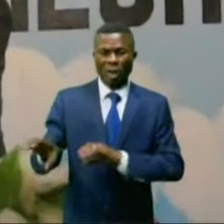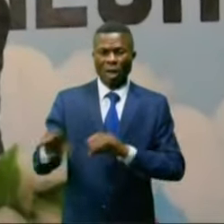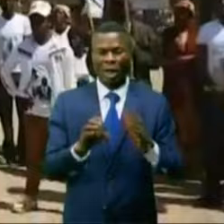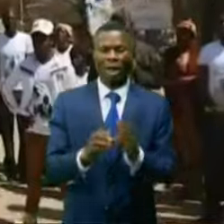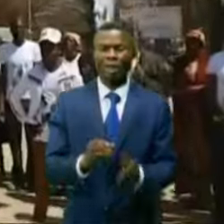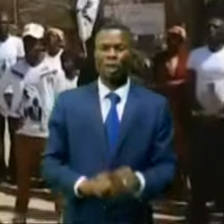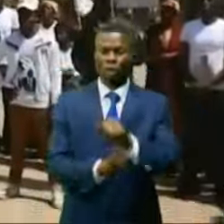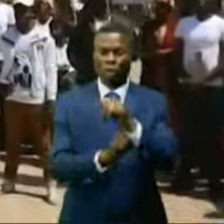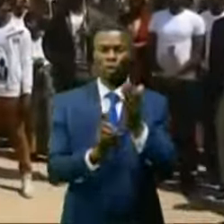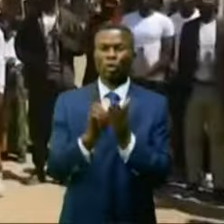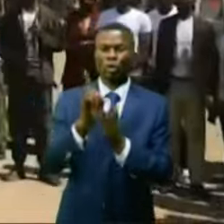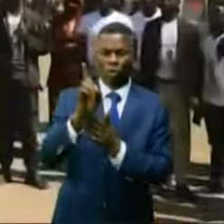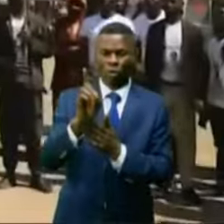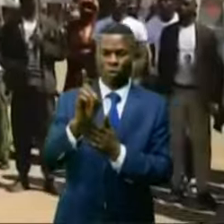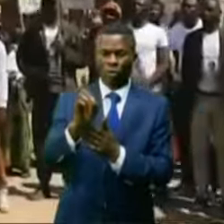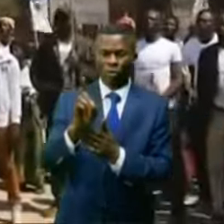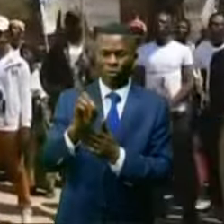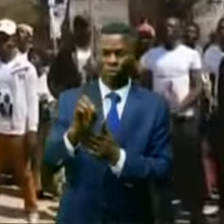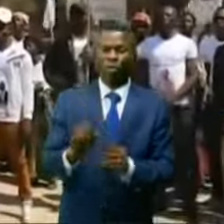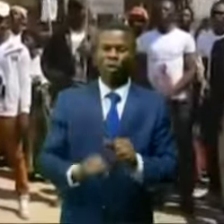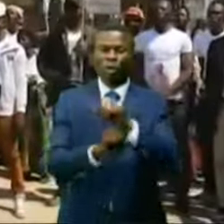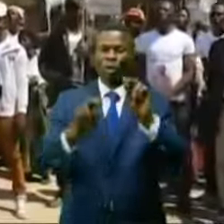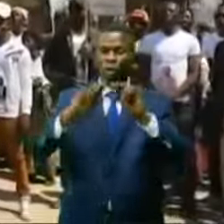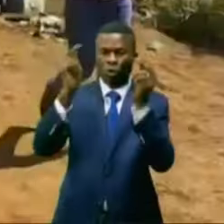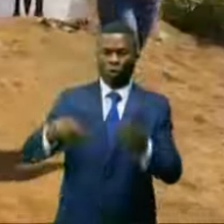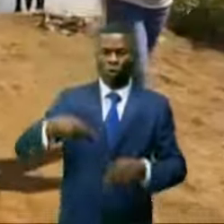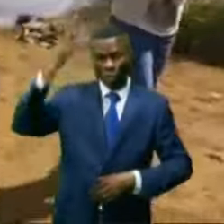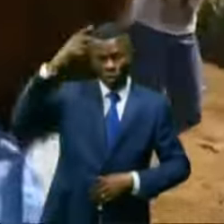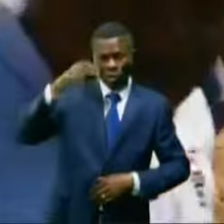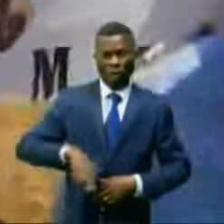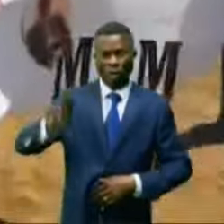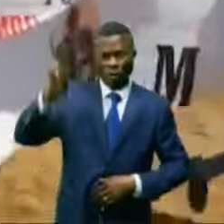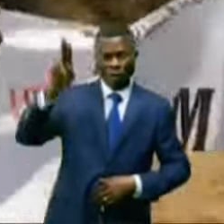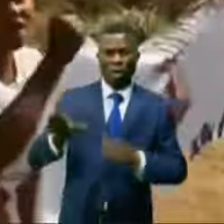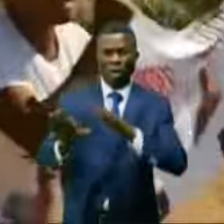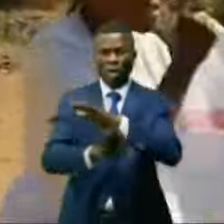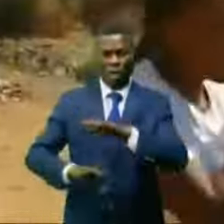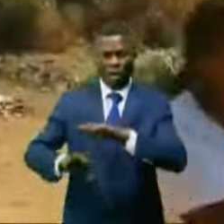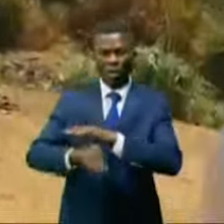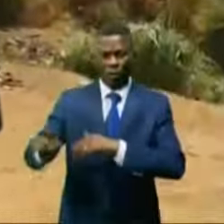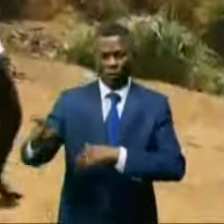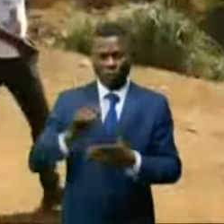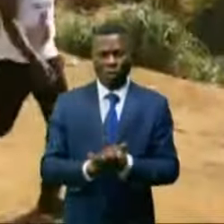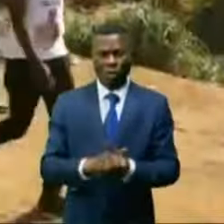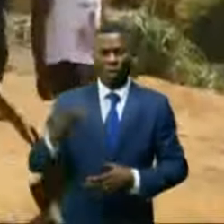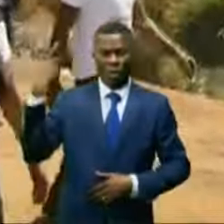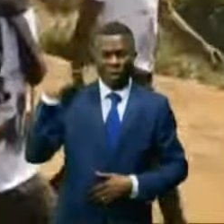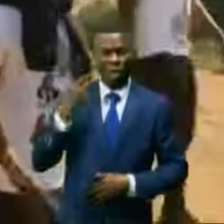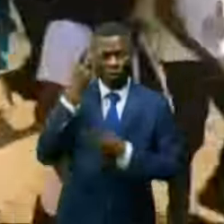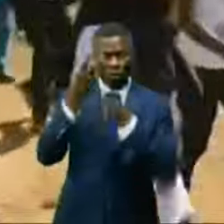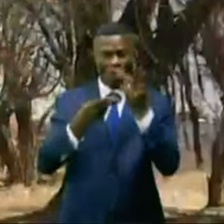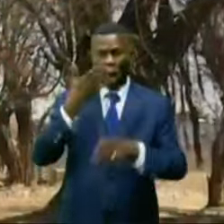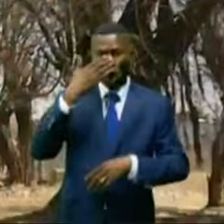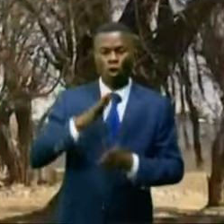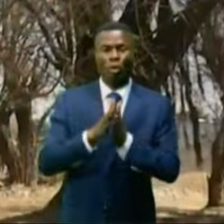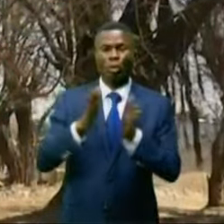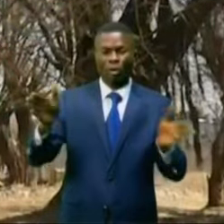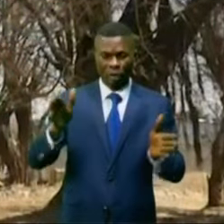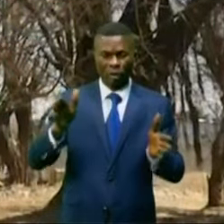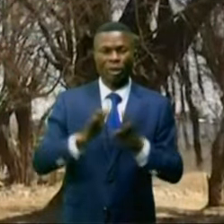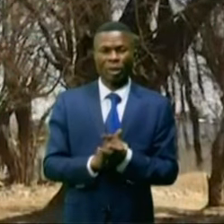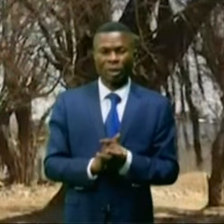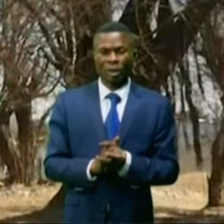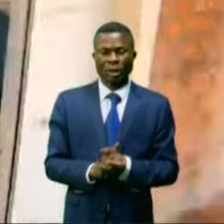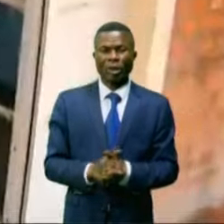développement. Sous la bannière de son parti, l'UDPS, et sa fondation, cet élu de Kambove a visité l'hôpital général des références,